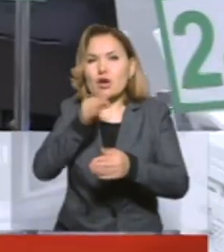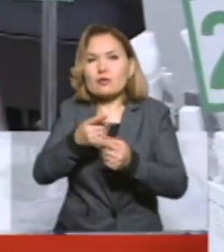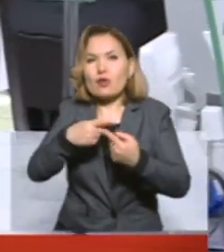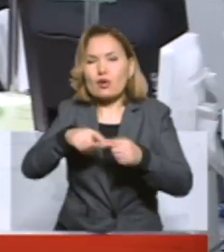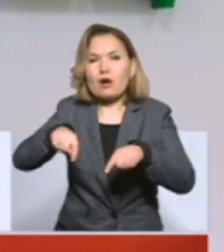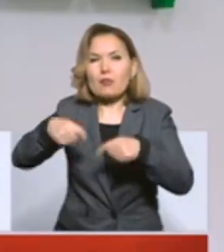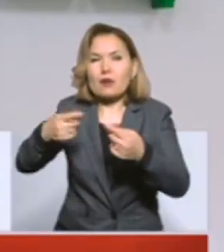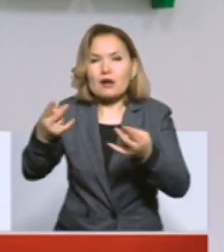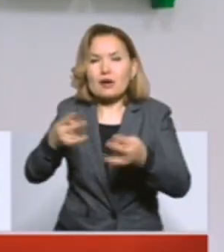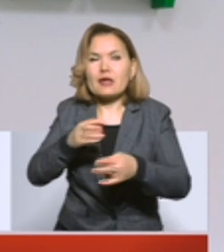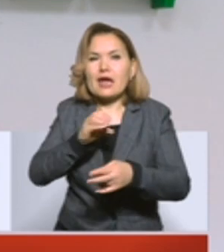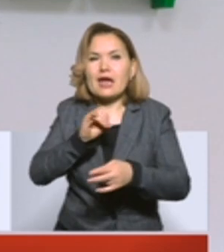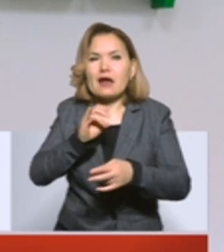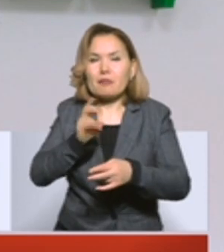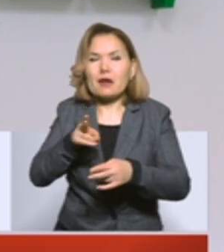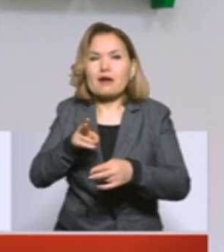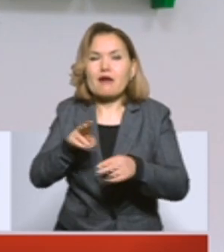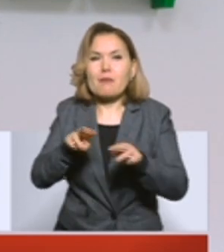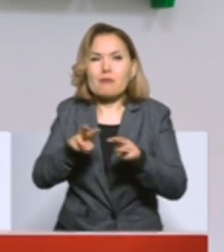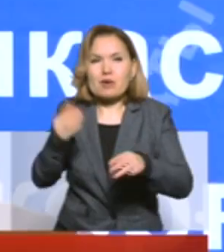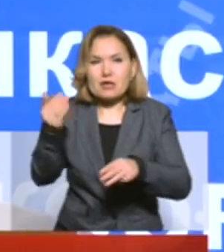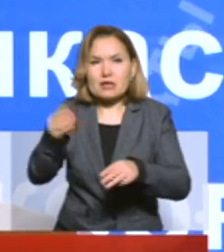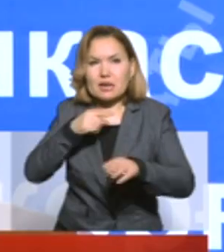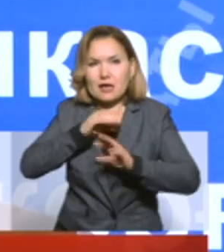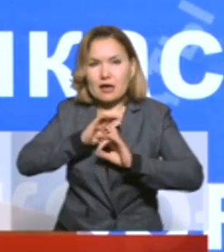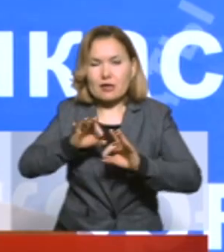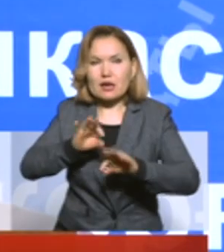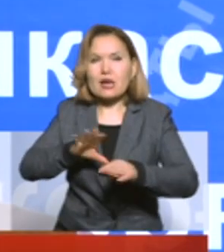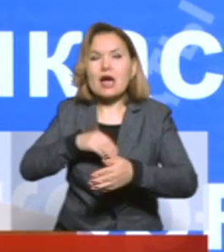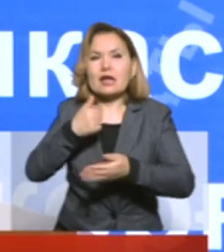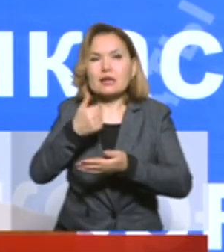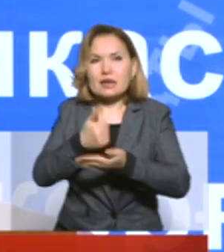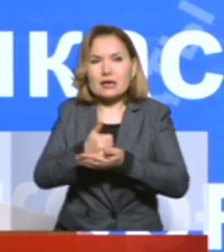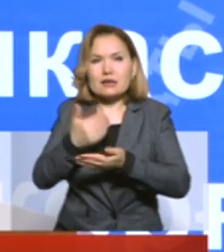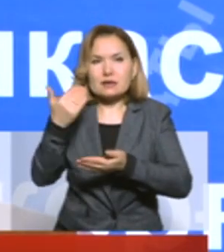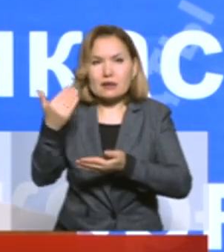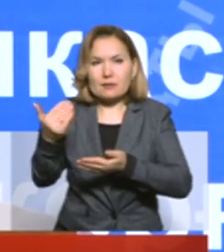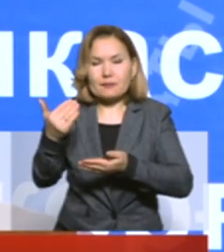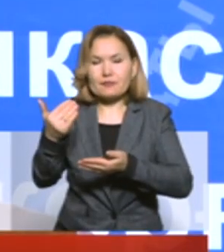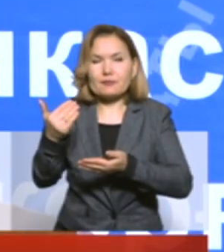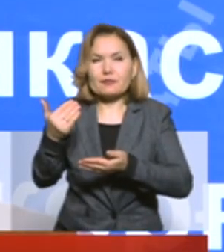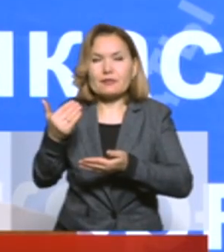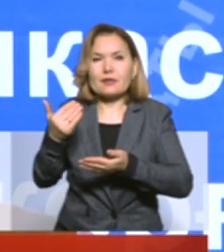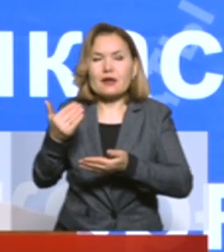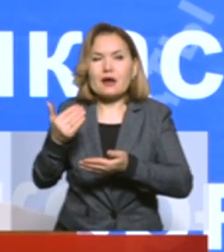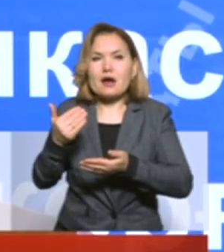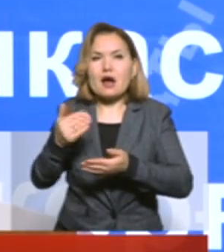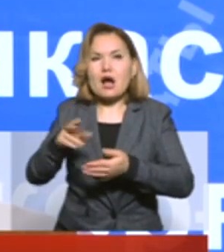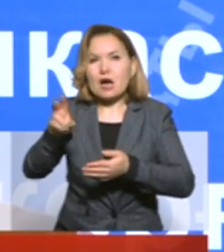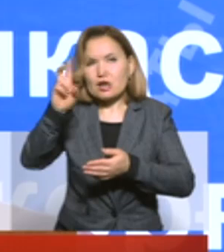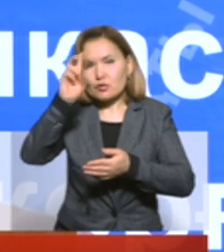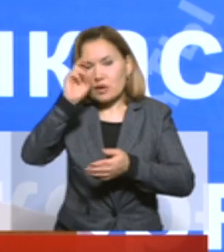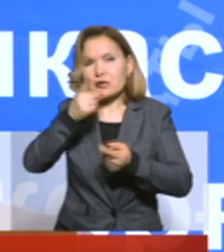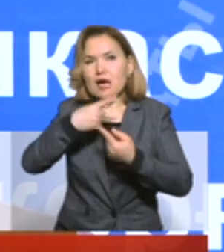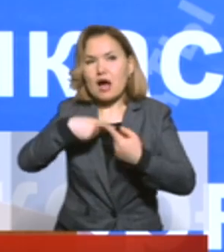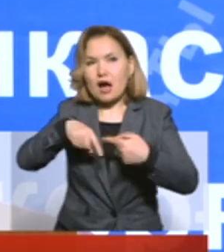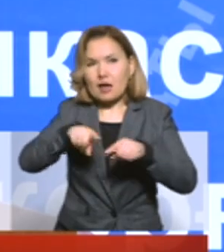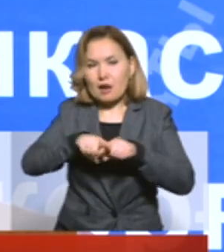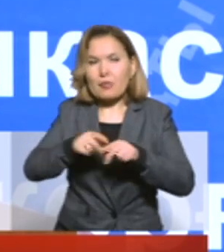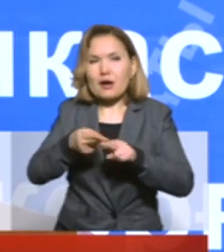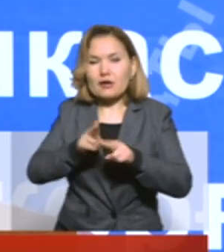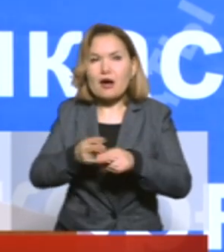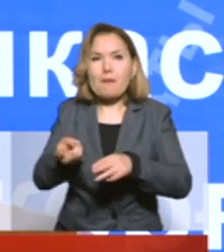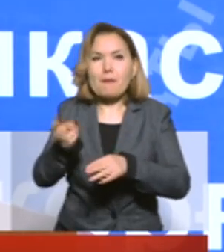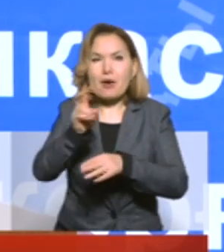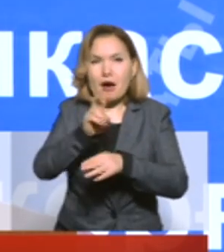дейді еңбек министрі Светлана Жақыпова. Негізі ол жаңағы енді государственная корпорация дейміз ғой, сол жерге